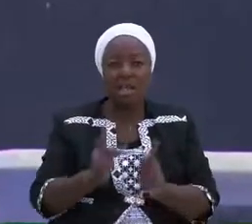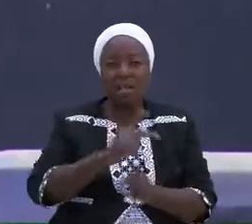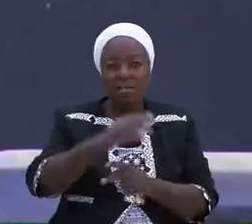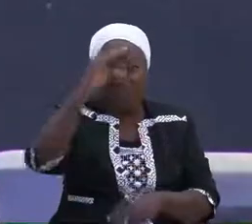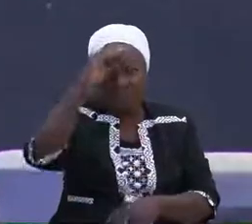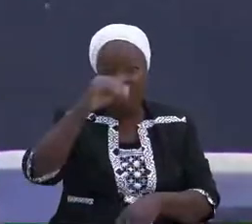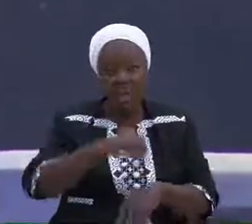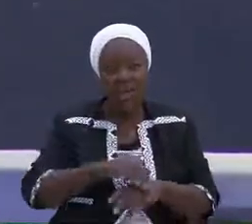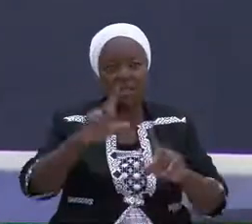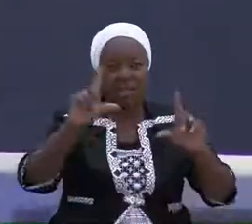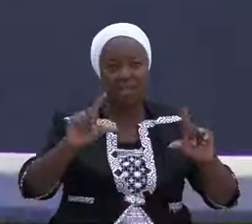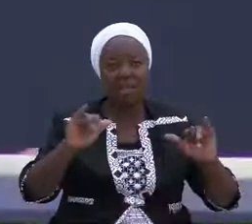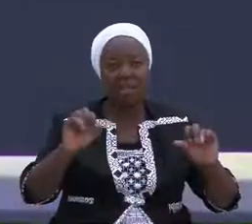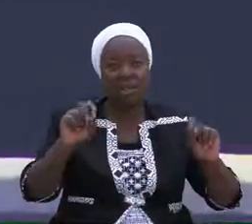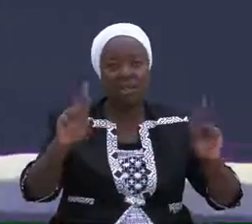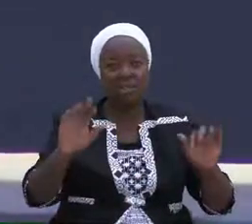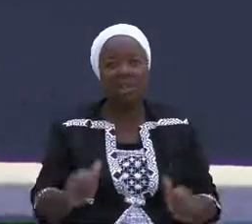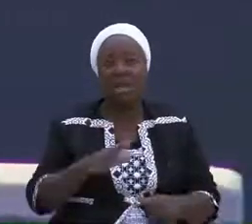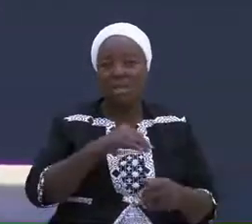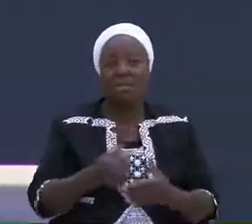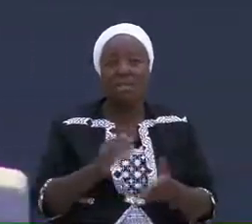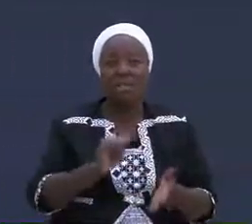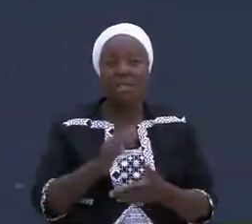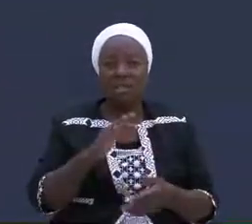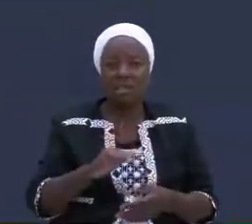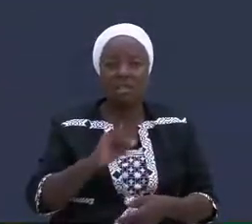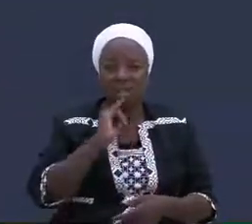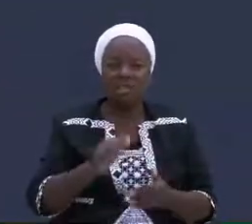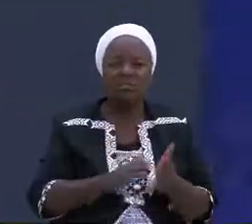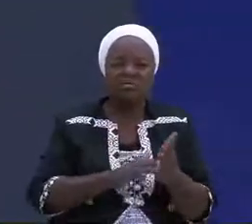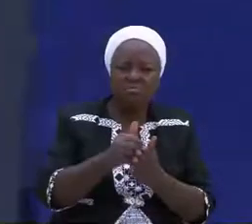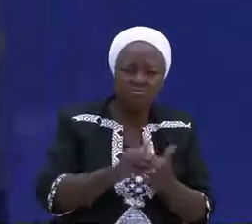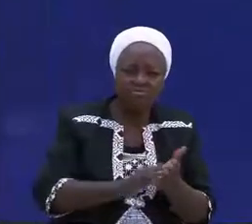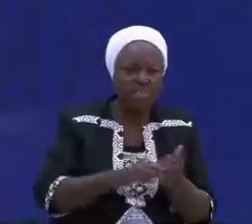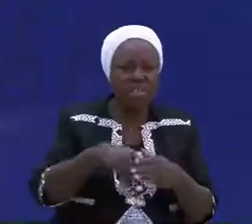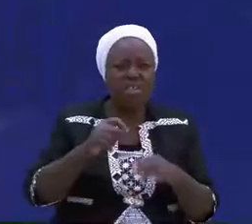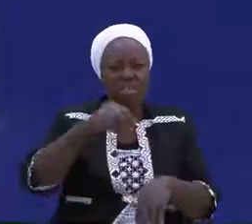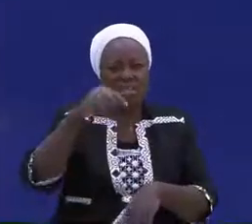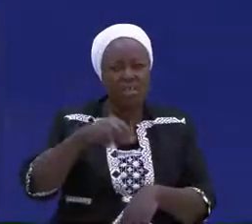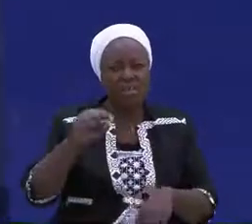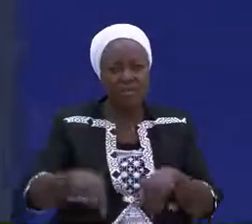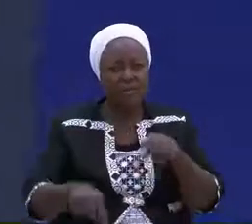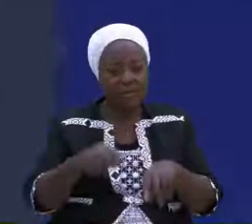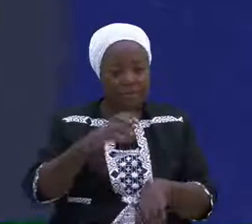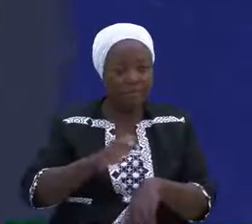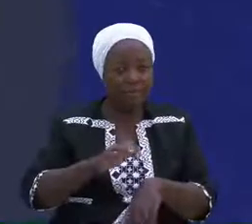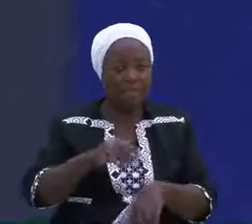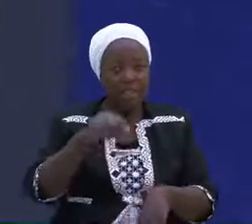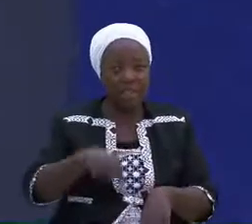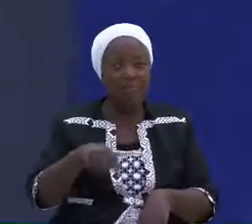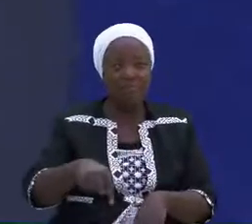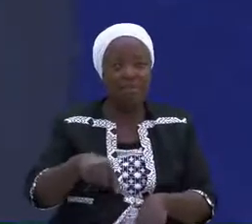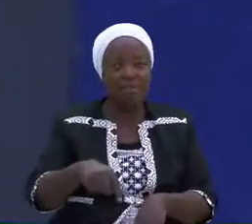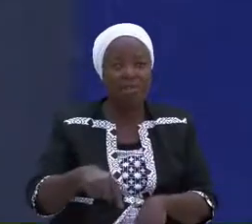homme, impotent des pieds, boiteux de naissance, et qui n'avait